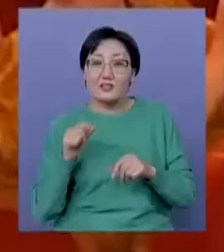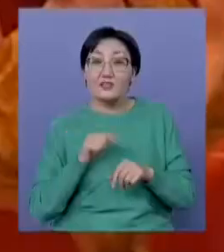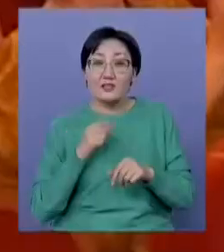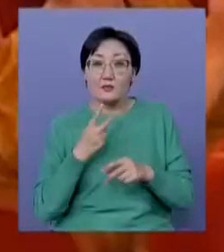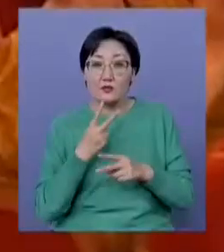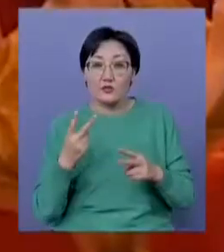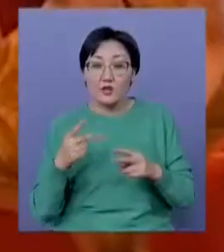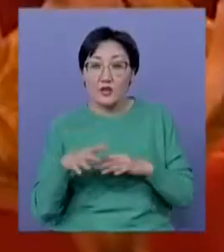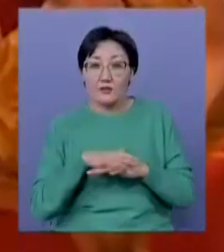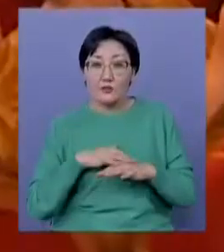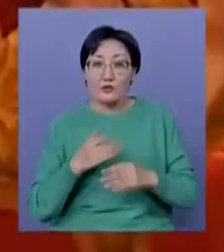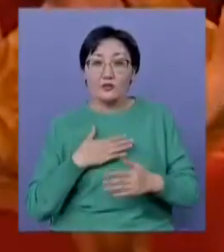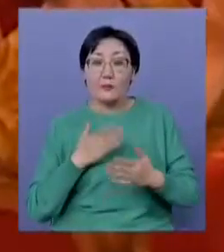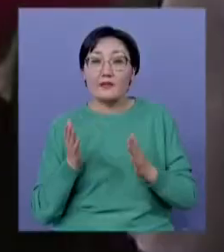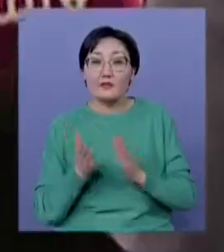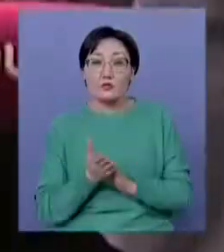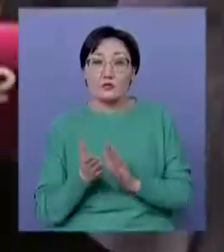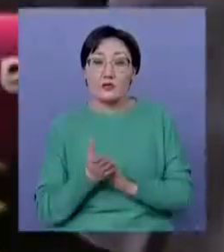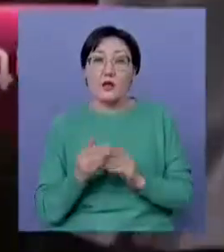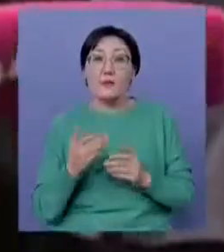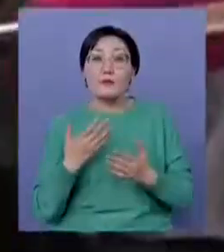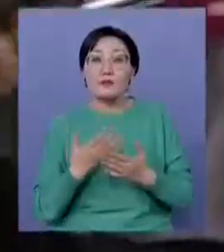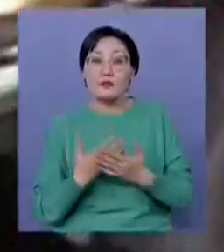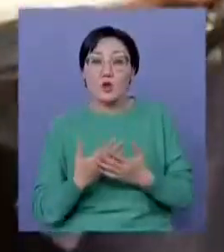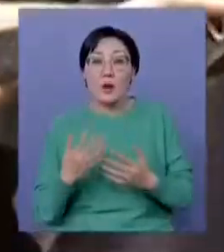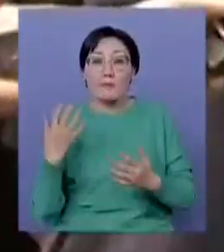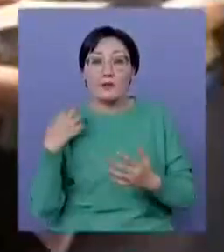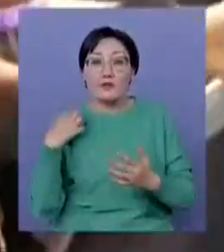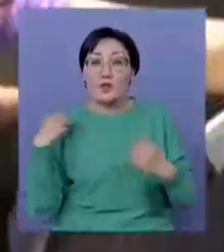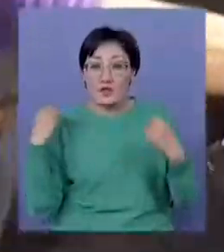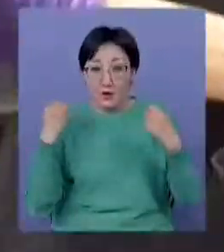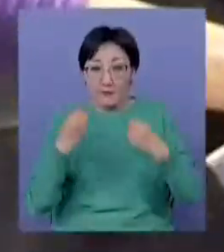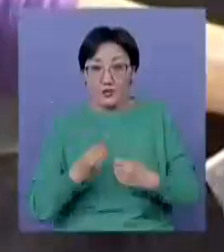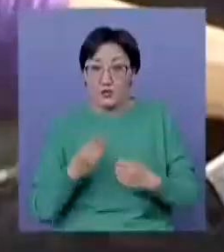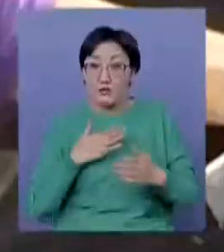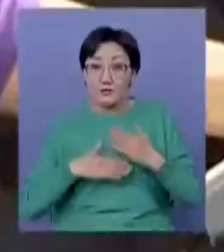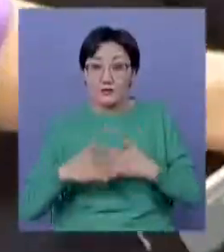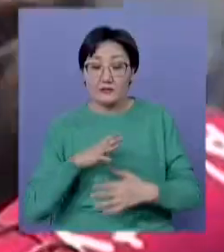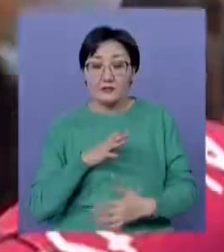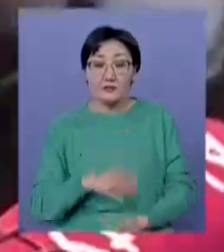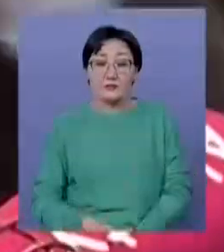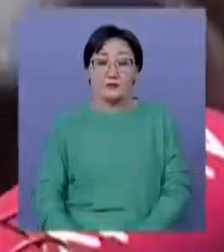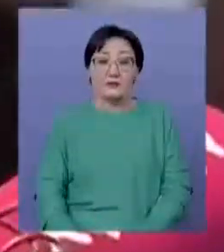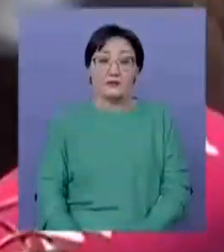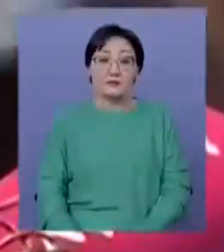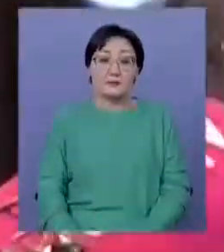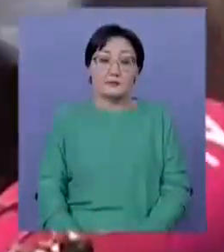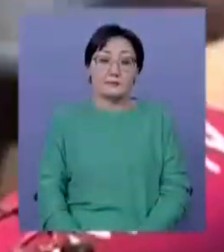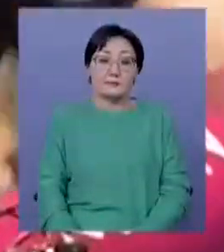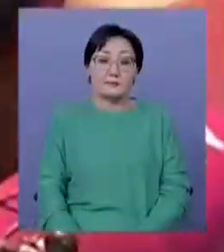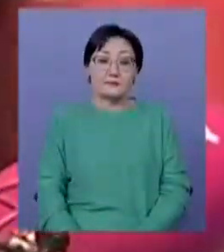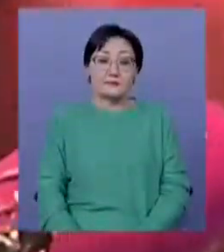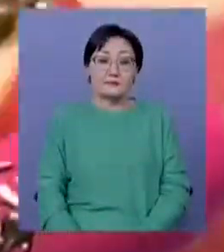Көрермендер көңілін шексіз соғылған ду қол шапалақпен білдірсе, басшылар шапан жауып шат-шадыман етті. Асылбек Тойбек, Әли Мұхтаров,